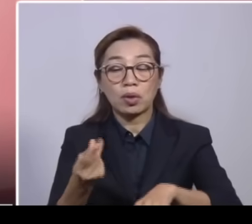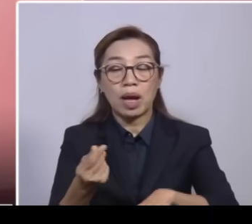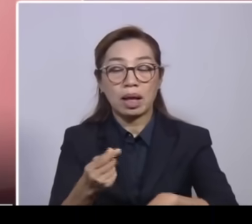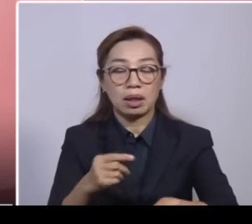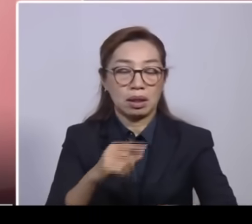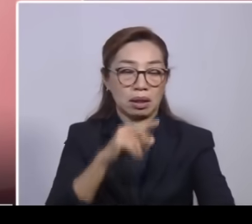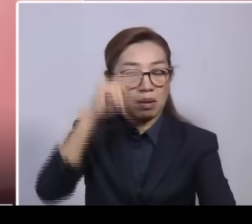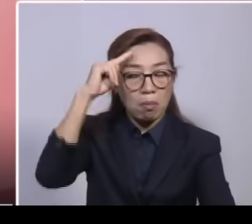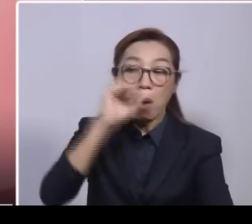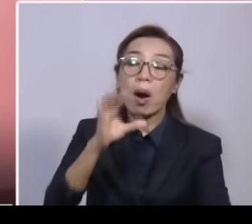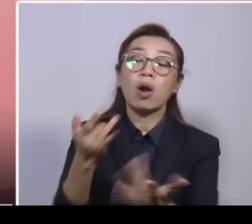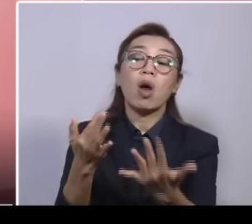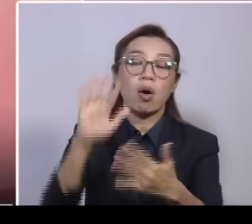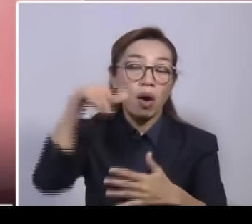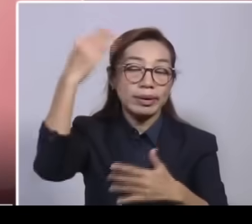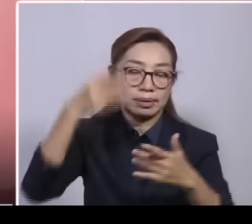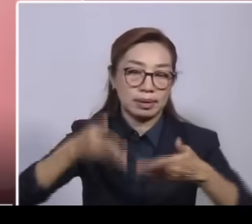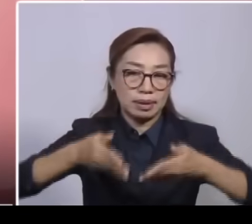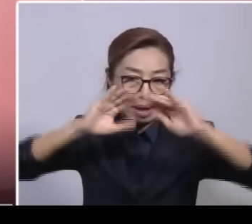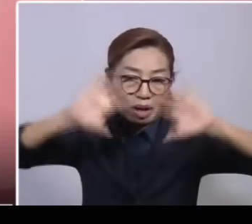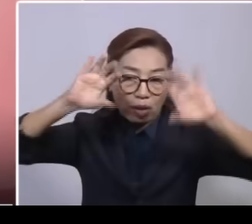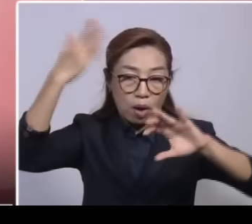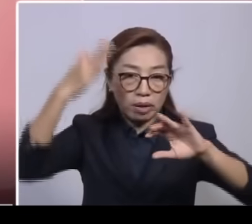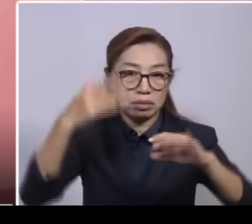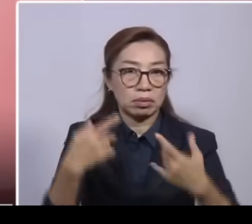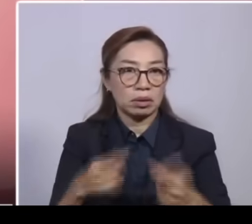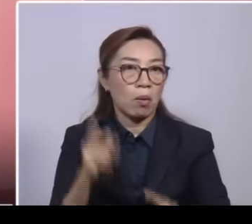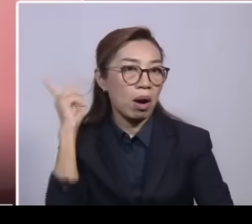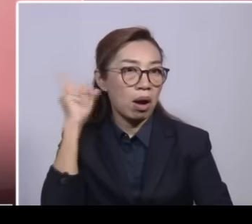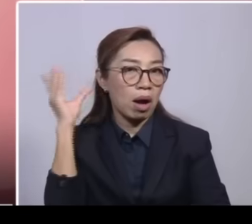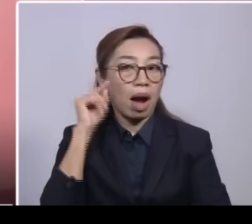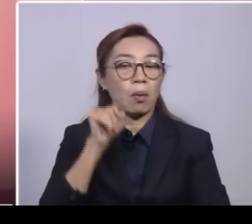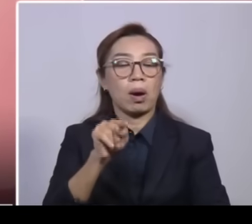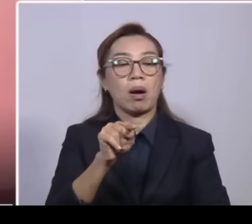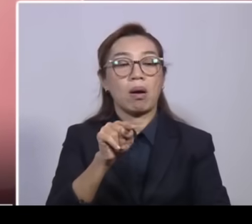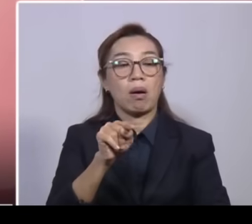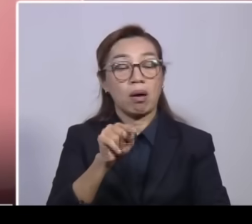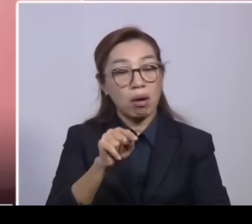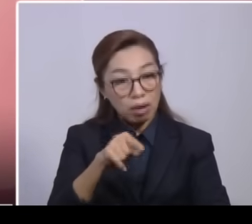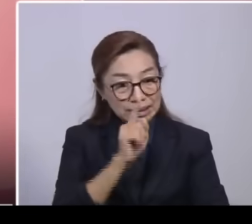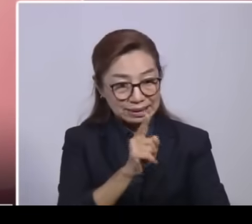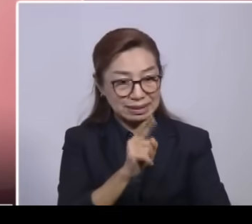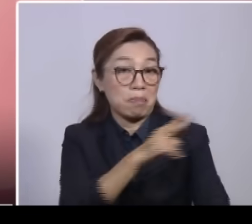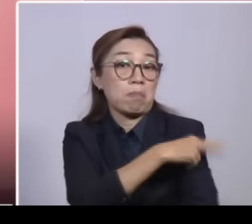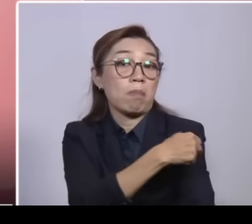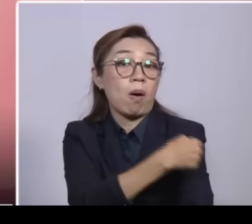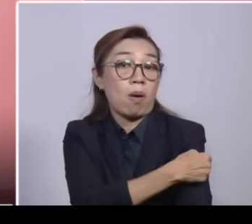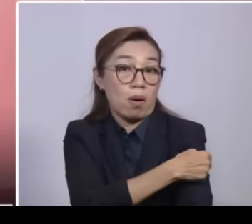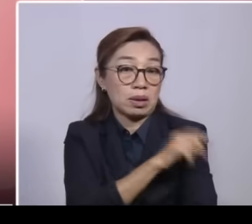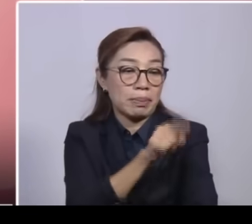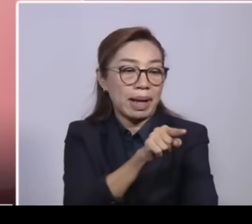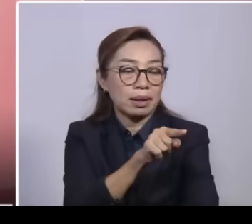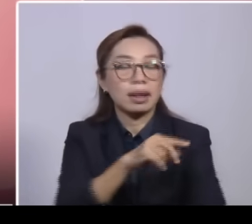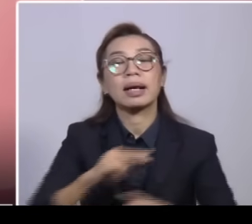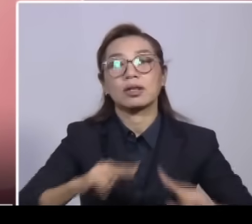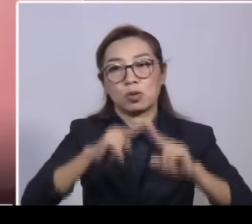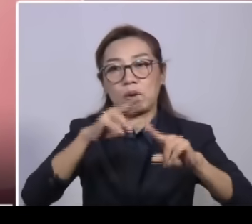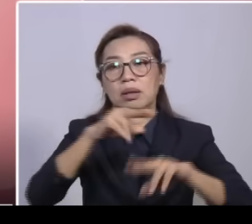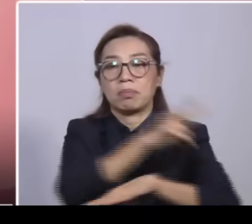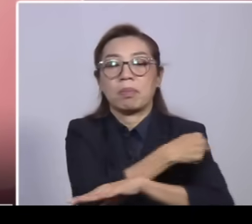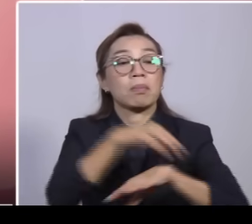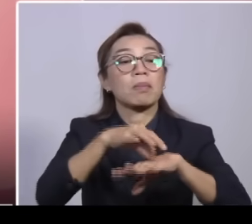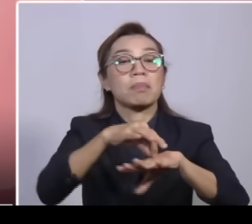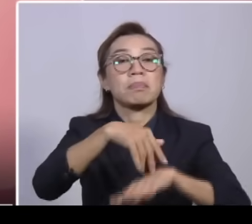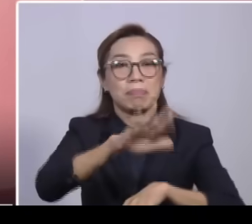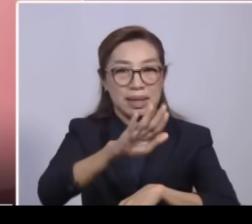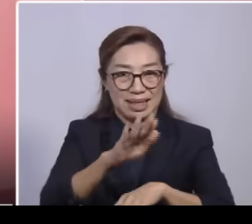ว่ากันแต่พี่กระแสข่าวที่มาแรงกว่าในเมื่อเป็นคุณหมอใช่ไหมคะนี่เลยค่ะนั่งรัฐมนตรีว่าการกระทรวงสาธารณสุขโผออกมาแบบ